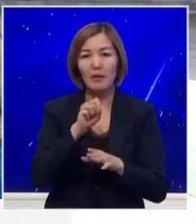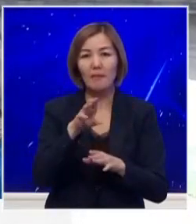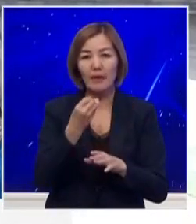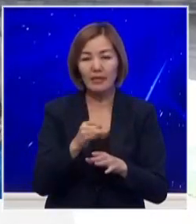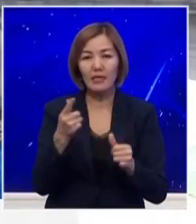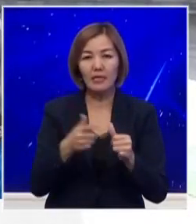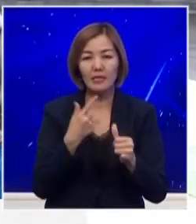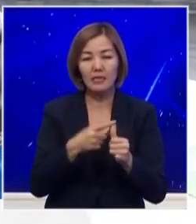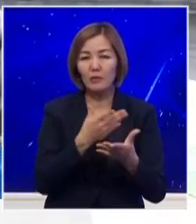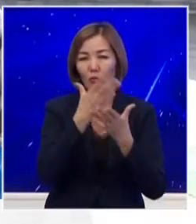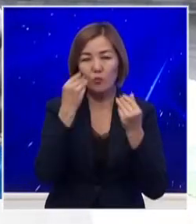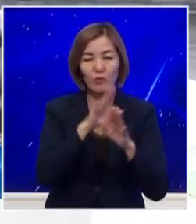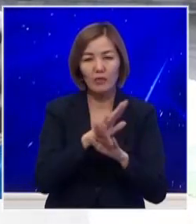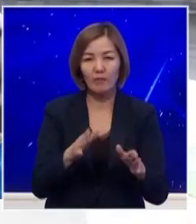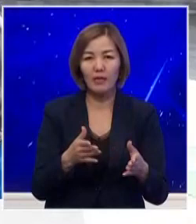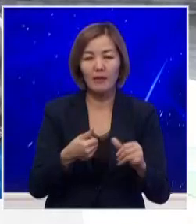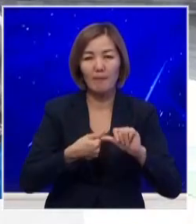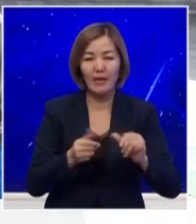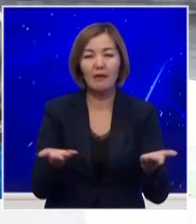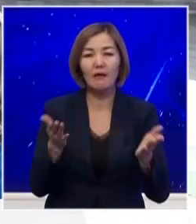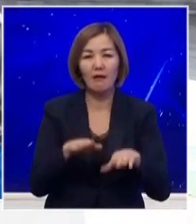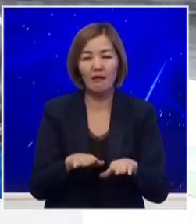есімі ешқашан өлмейді, өшпейді.